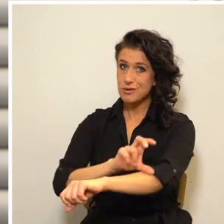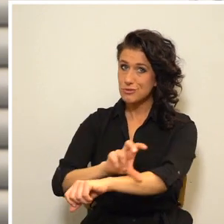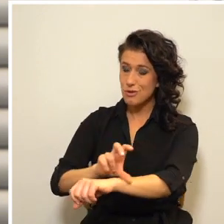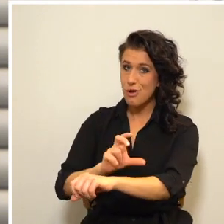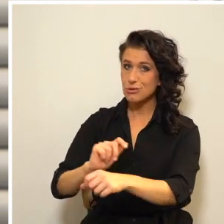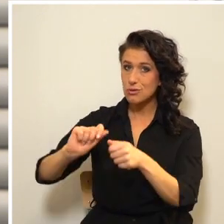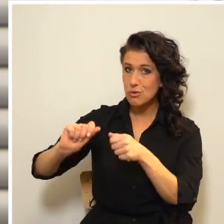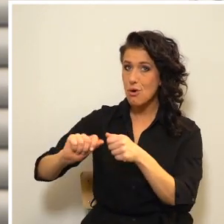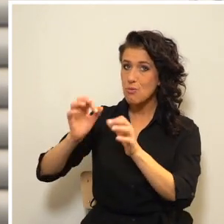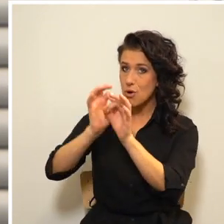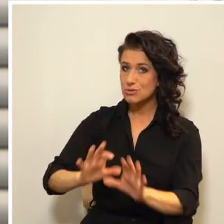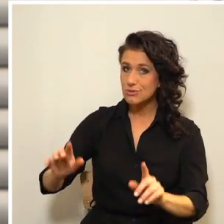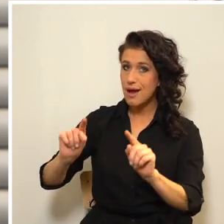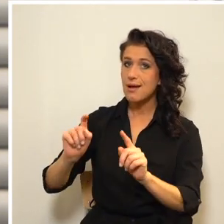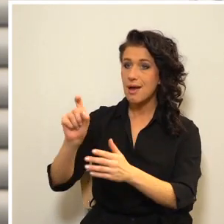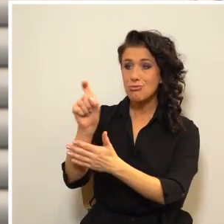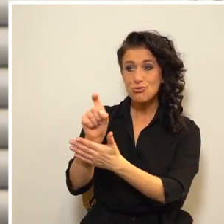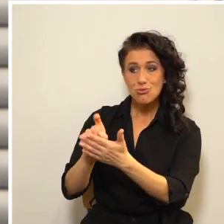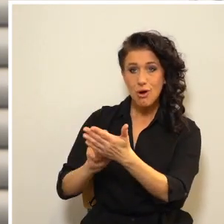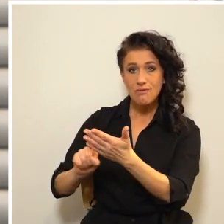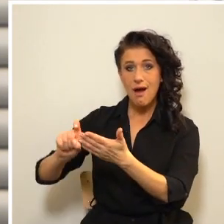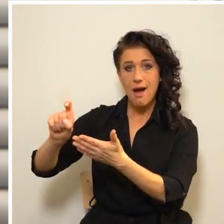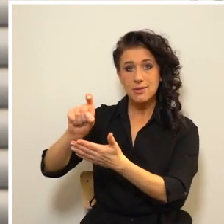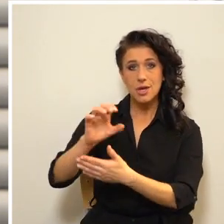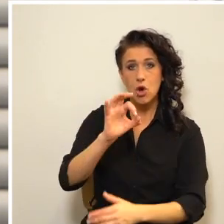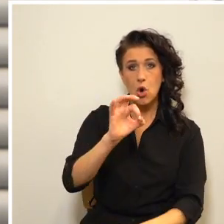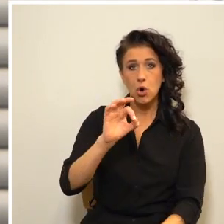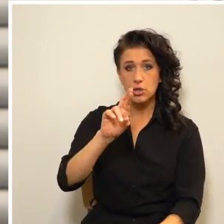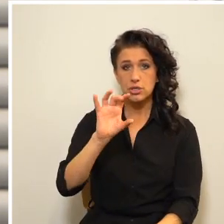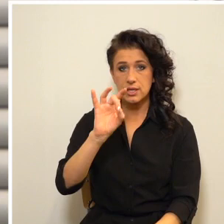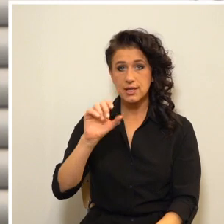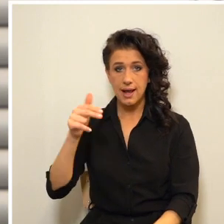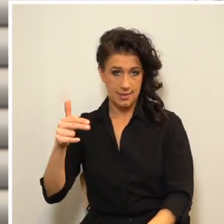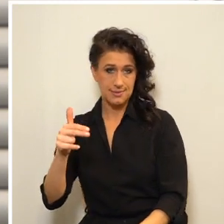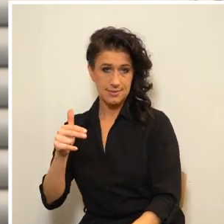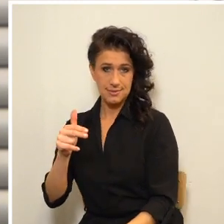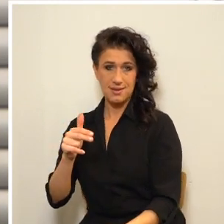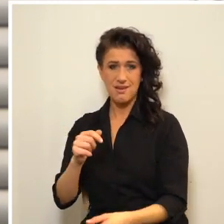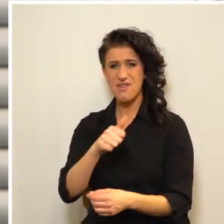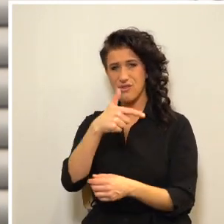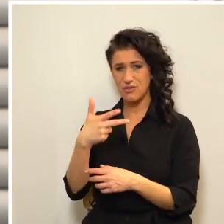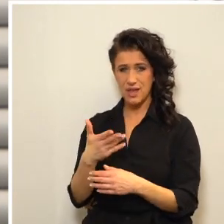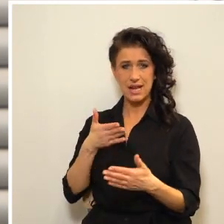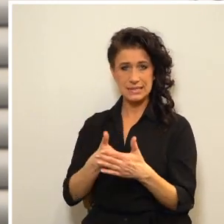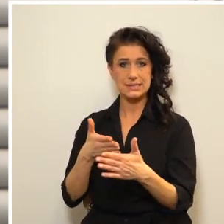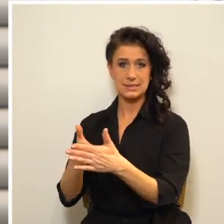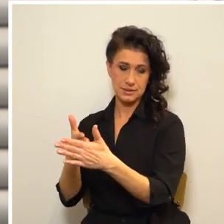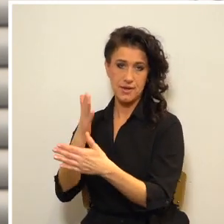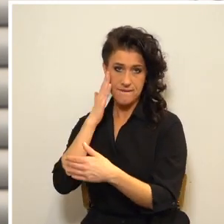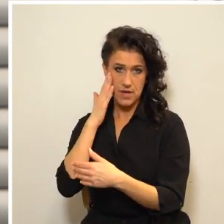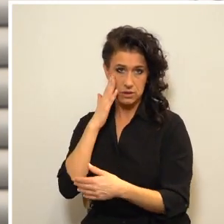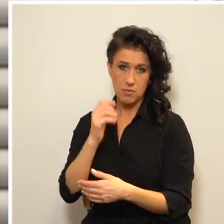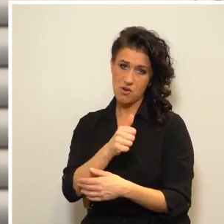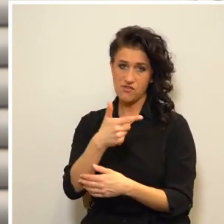stopniowo pozwala nam drukować różnego typu organy Tak oczywiście jest wciąż wiele przeszkód jest wciąż